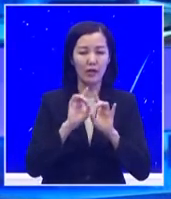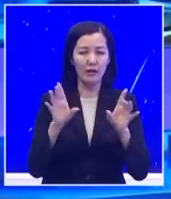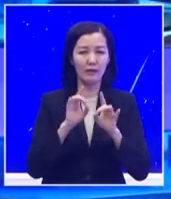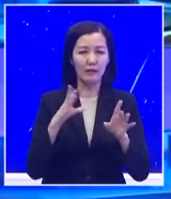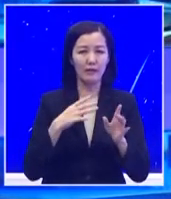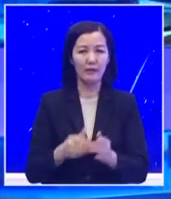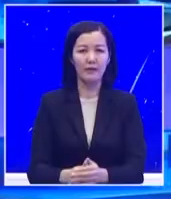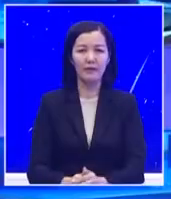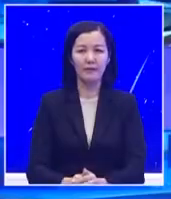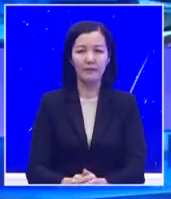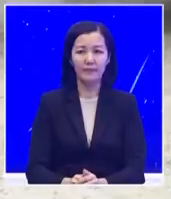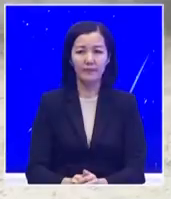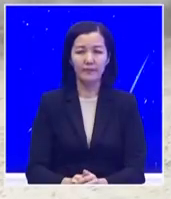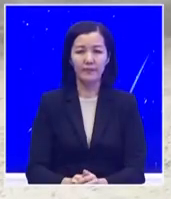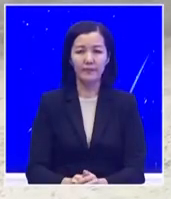айтылды. Сюжеттен көрейік.